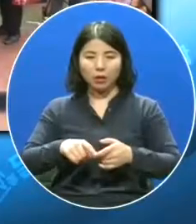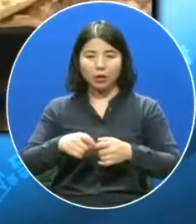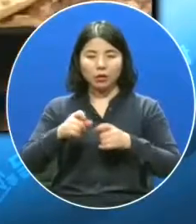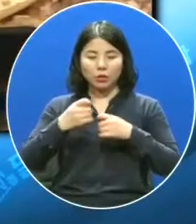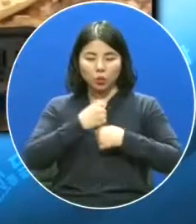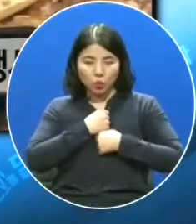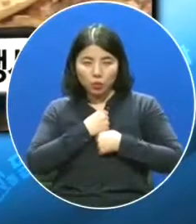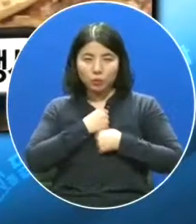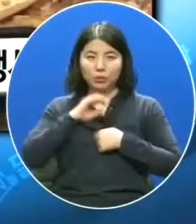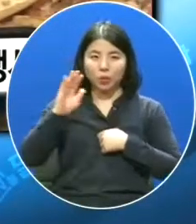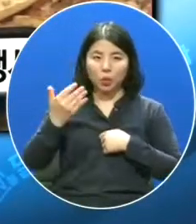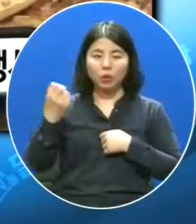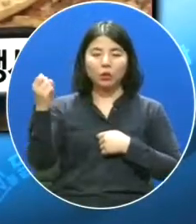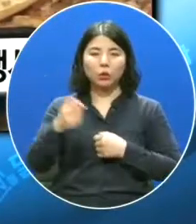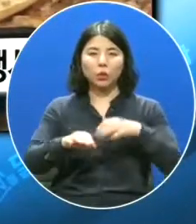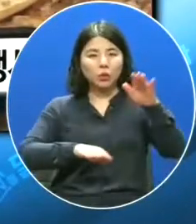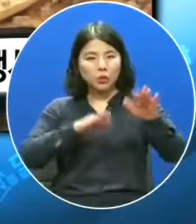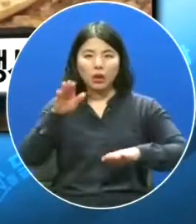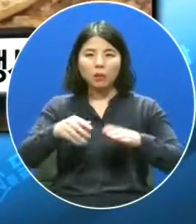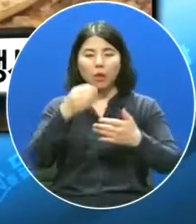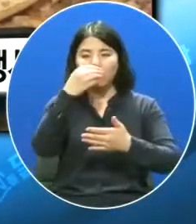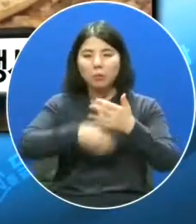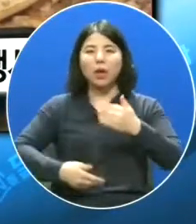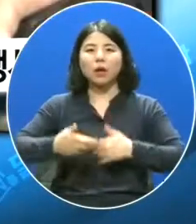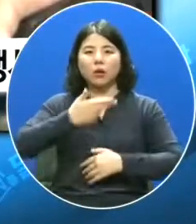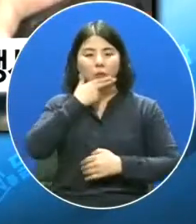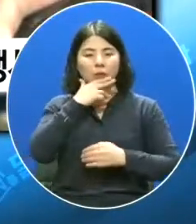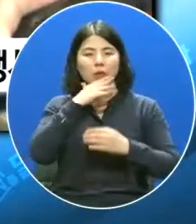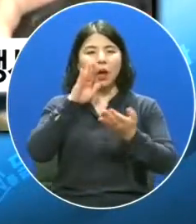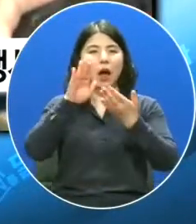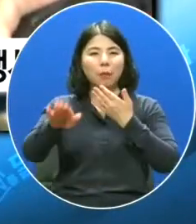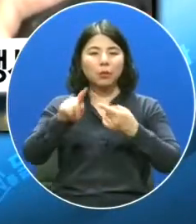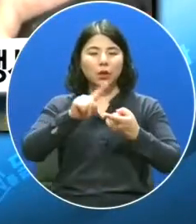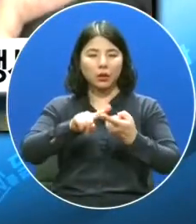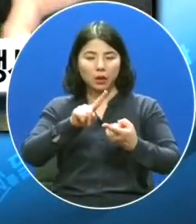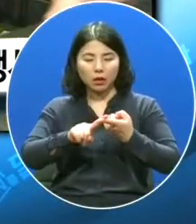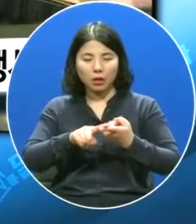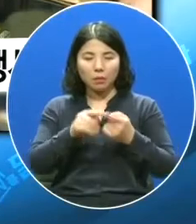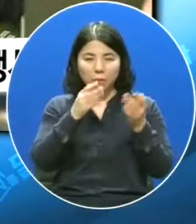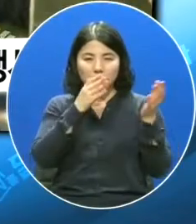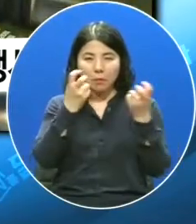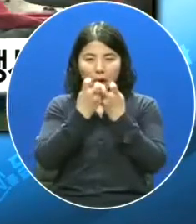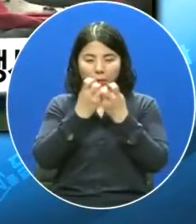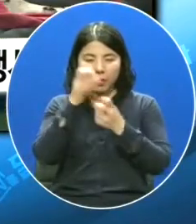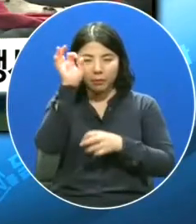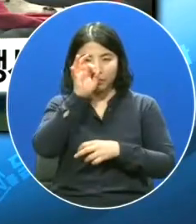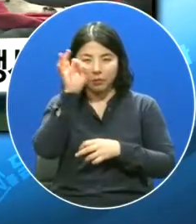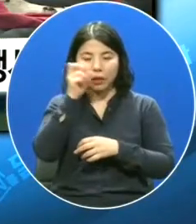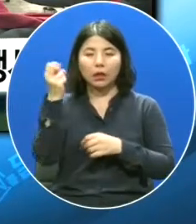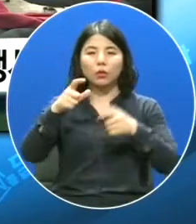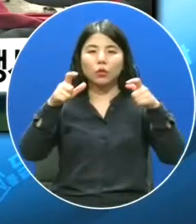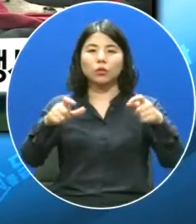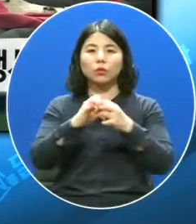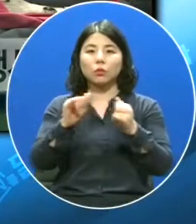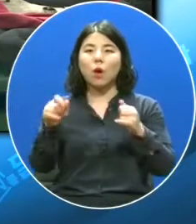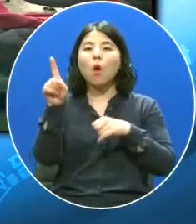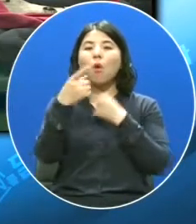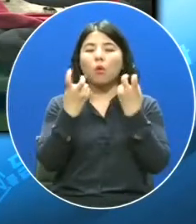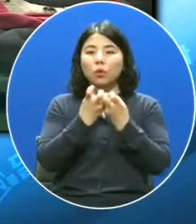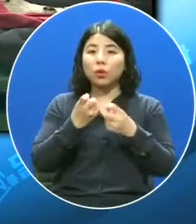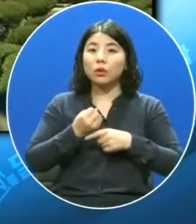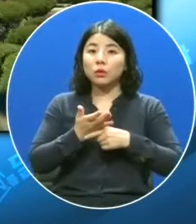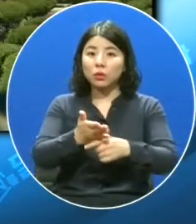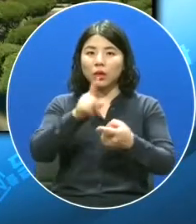경각심을 고양하고 차별과 배제가 없도록 포스트 코로나 시대에 대한 방안을 모색하고 또 그것을 지역